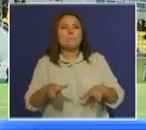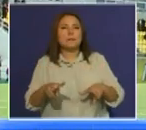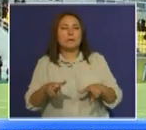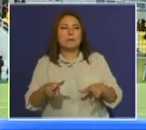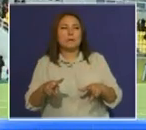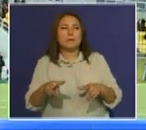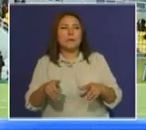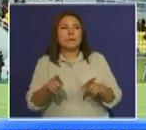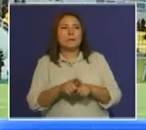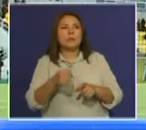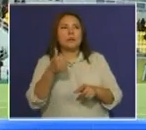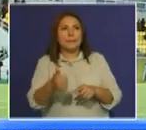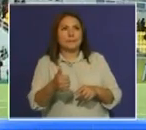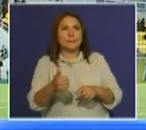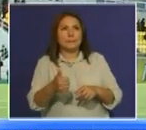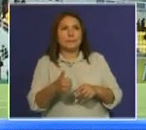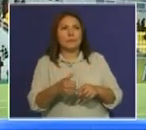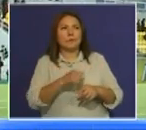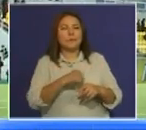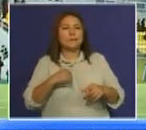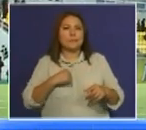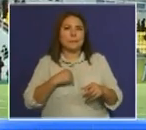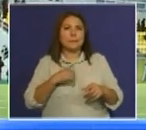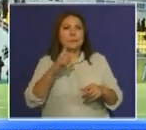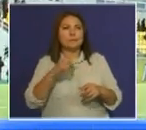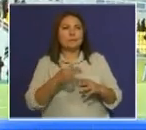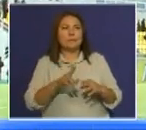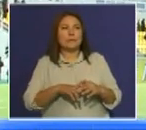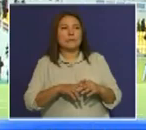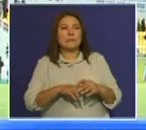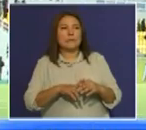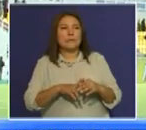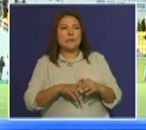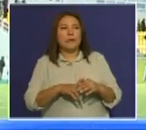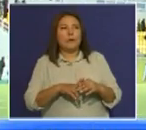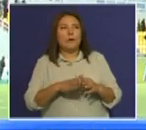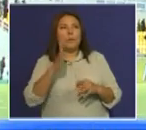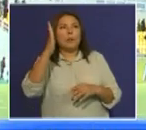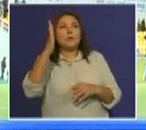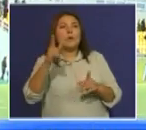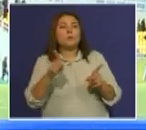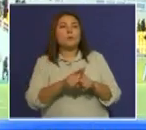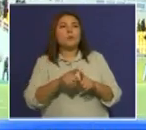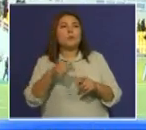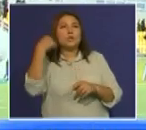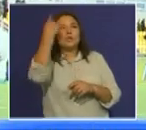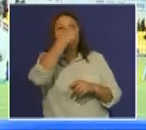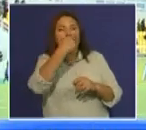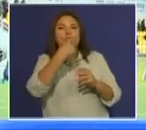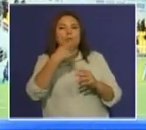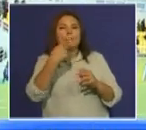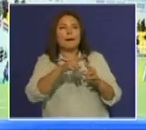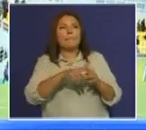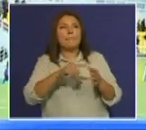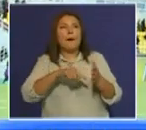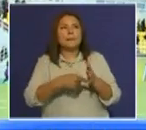шетелдік жақсы-жақсы іскер өзін ісін білетін, футбол жағын көтерілатын. Енді болашақта осы жылы бұйыртса біздің